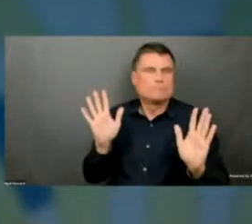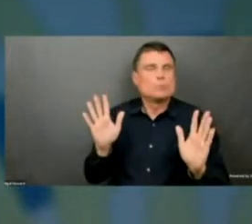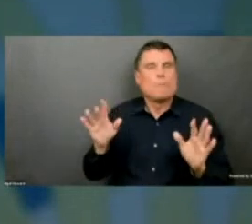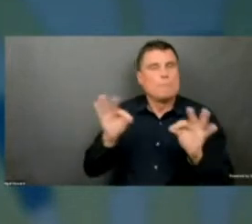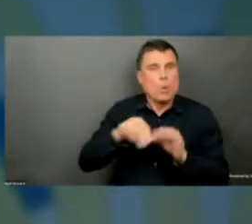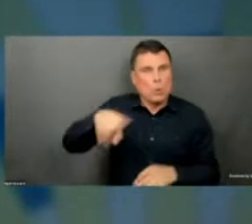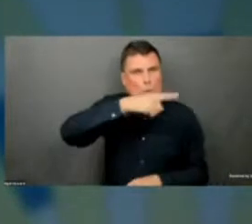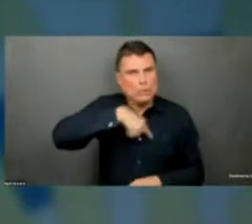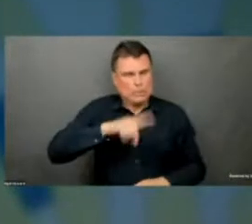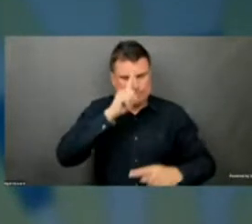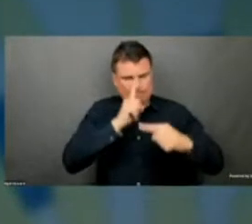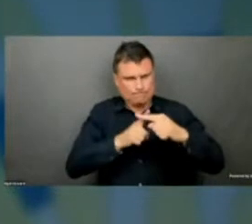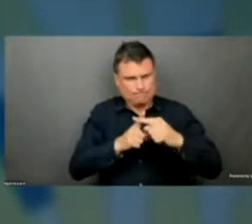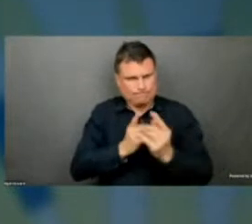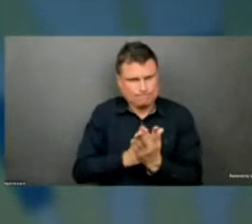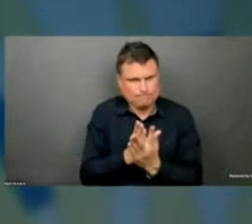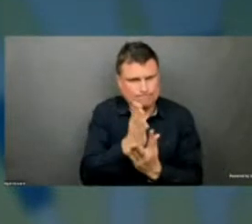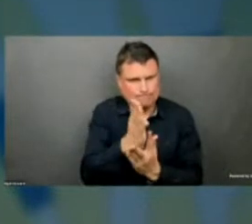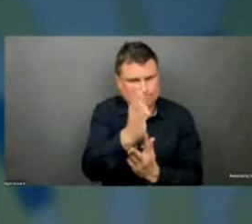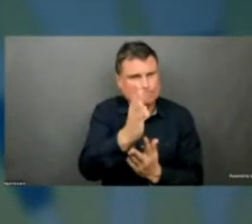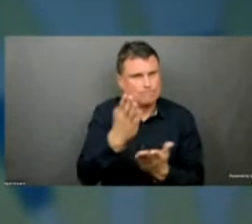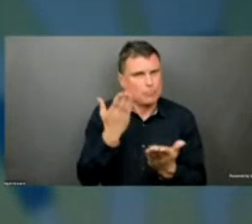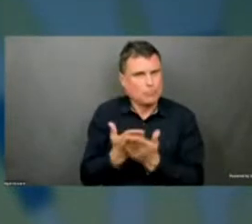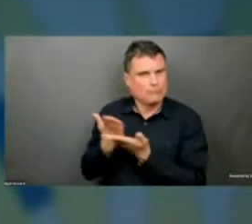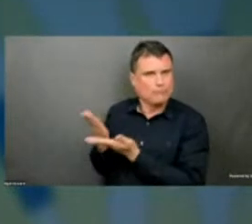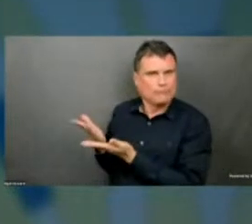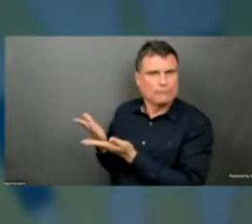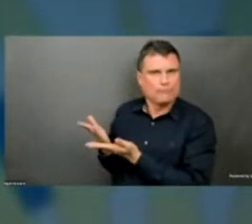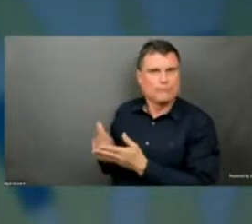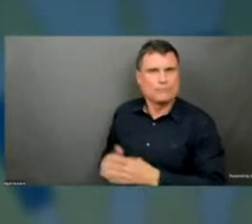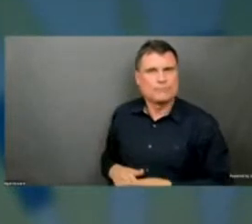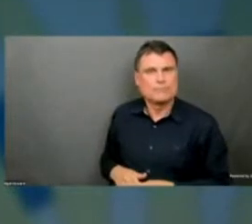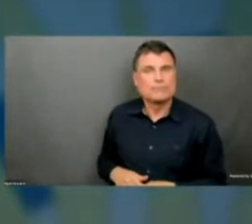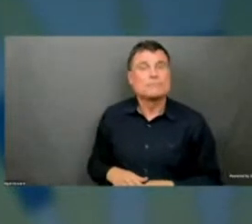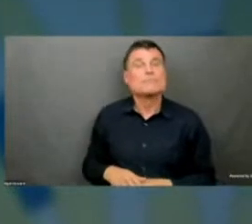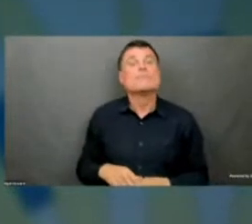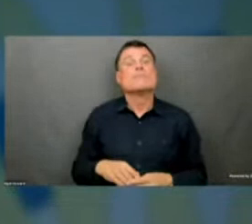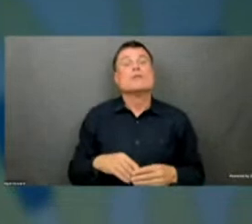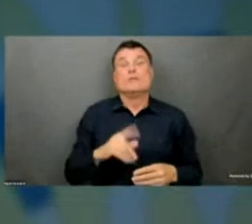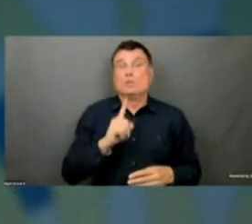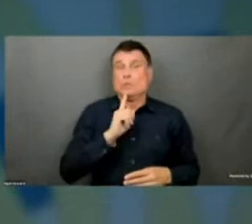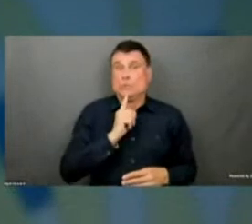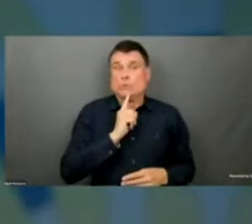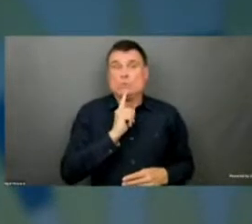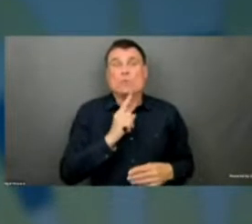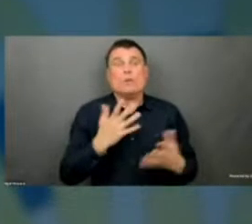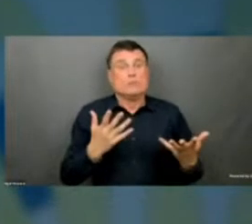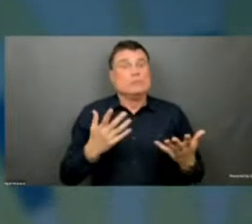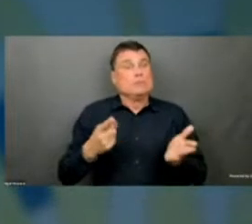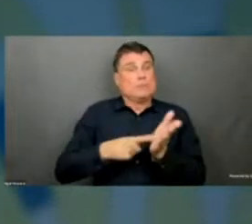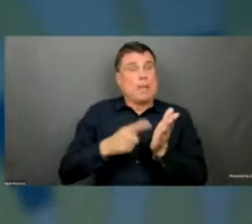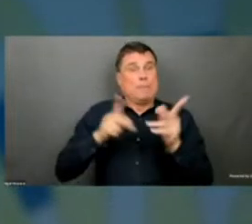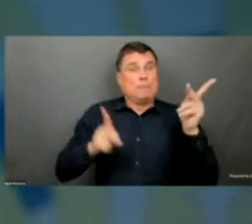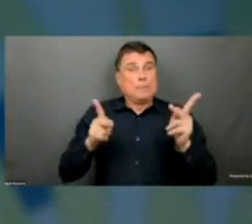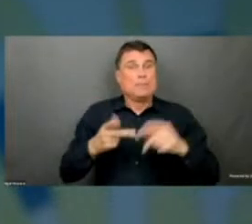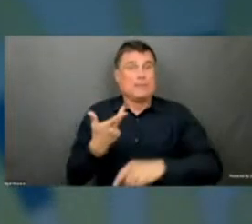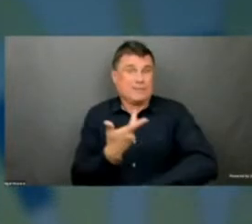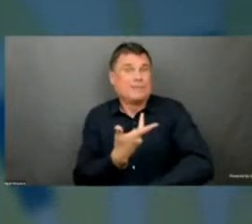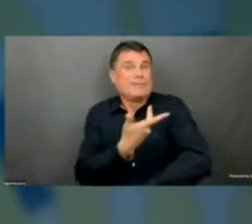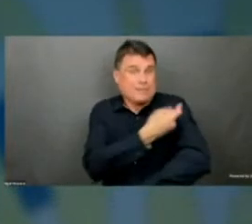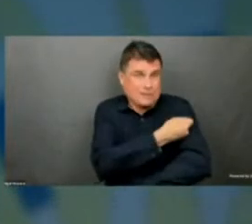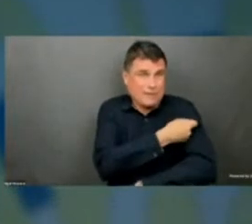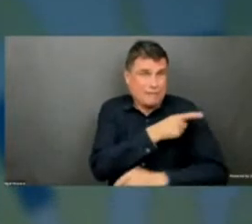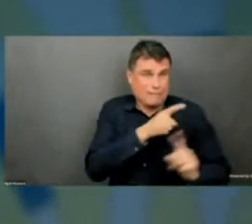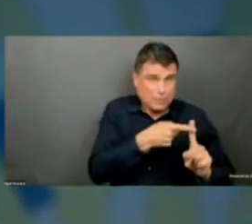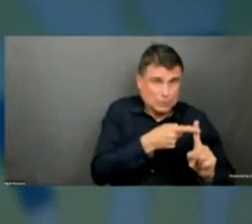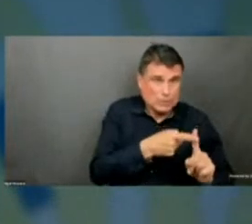程度来 infections. 讲 We know that 已 this 经从 vaccine, 疫苗 even after 获得 2 了很大的 doses, 好 all of the 处 vaccines 风 we 险 have are 从 not 高到低 100% effective, 那个获 but 得的